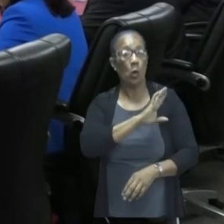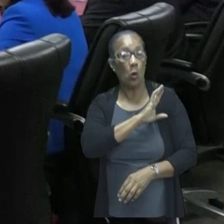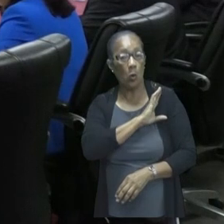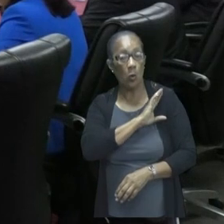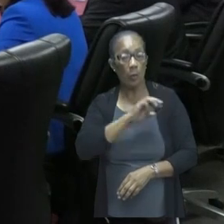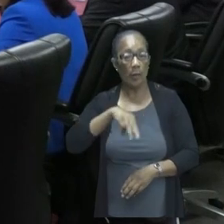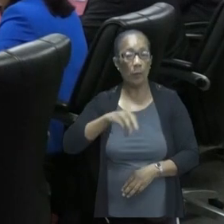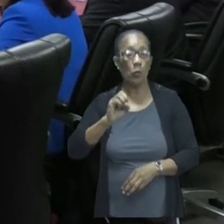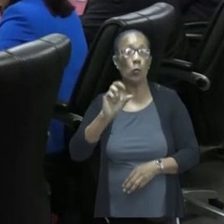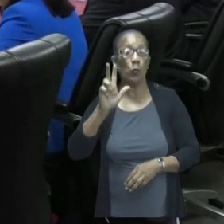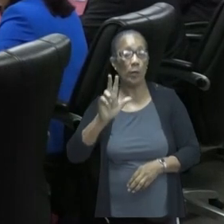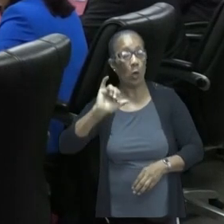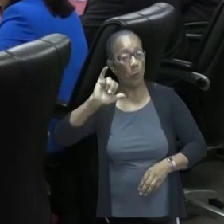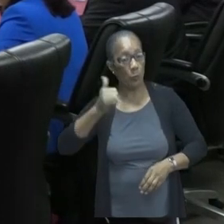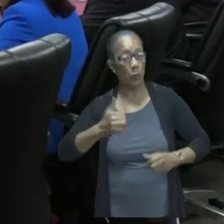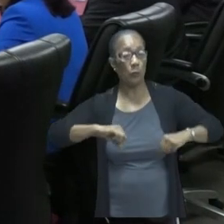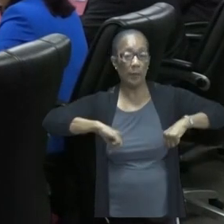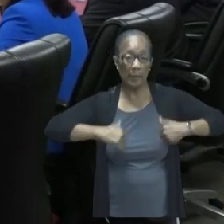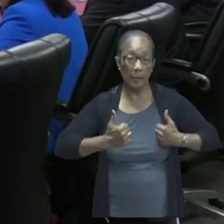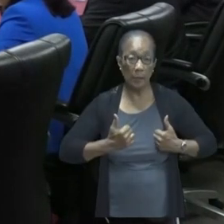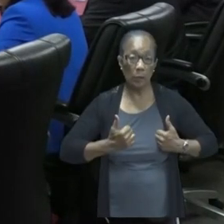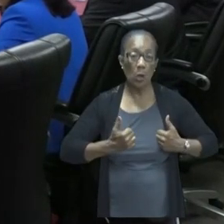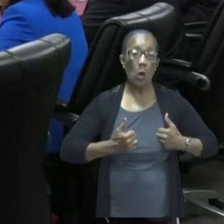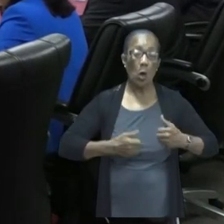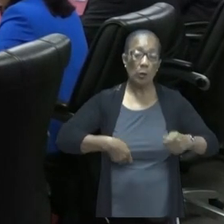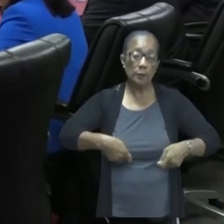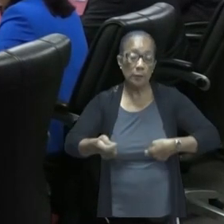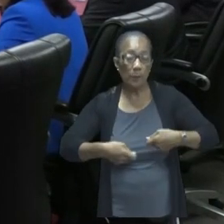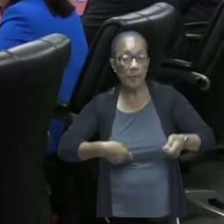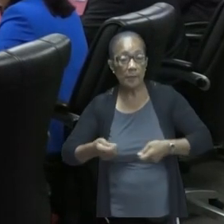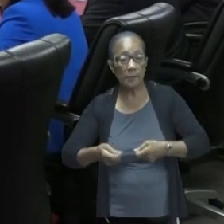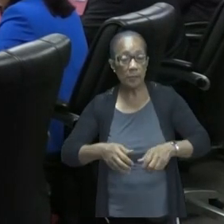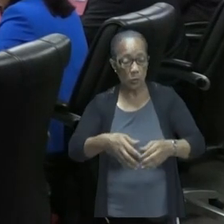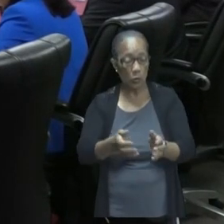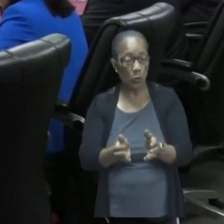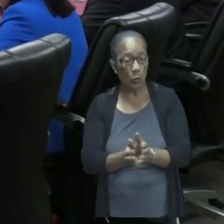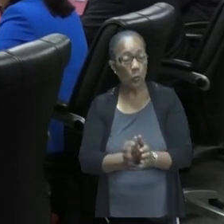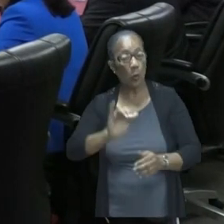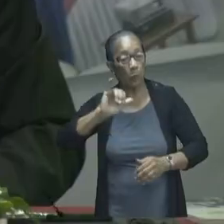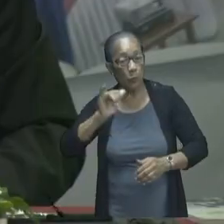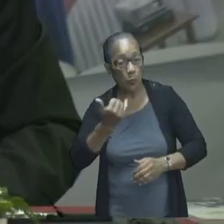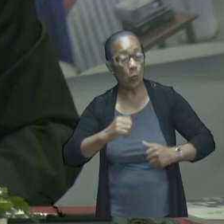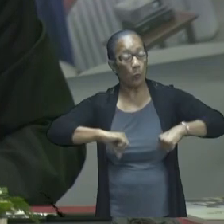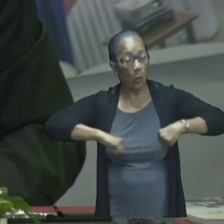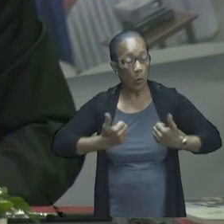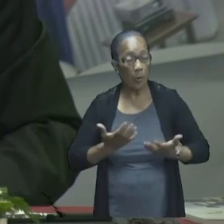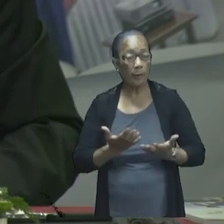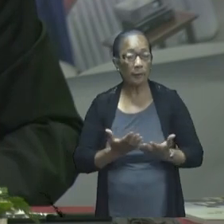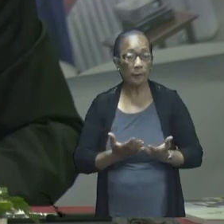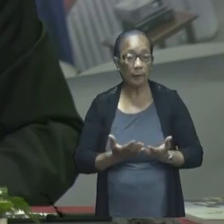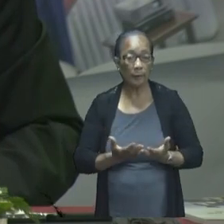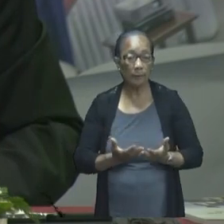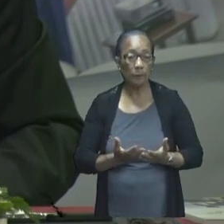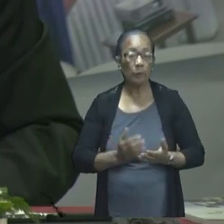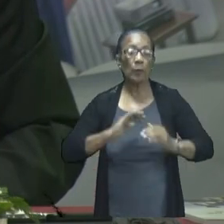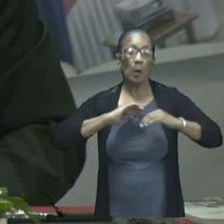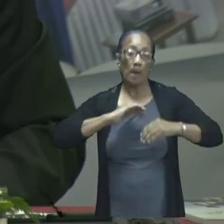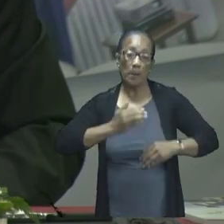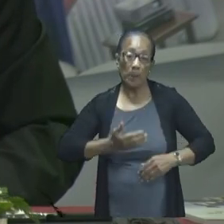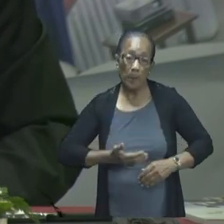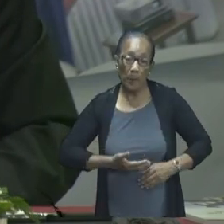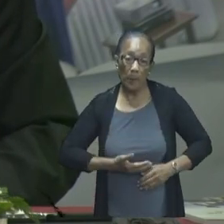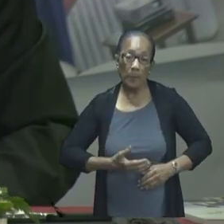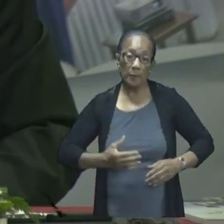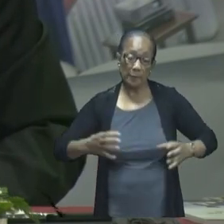wat weerwerk we hebben onze business forum wat weer geactiveerd is public private partnership